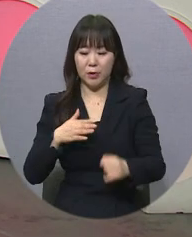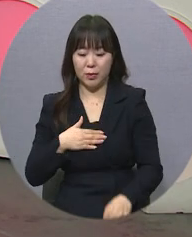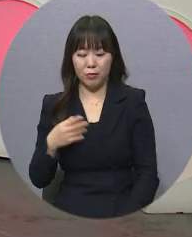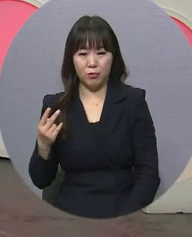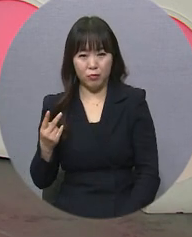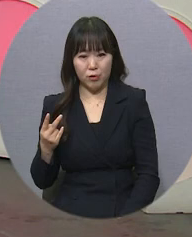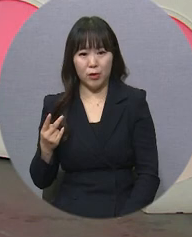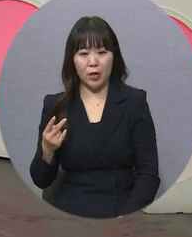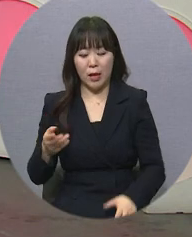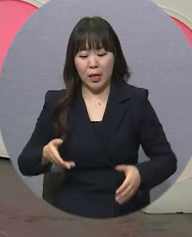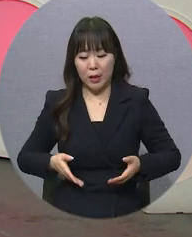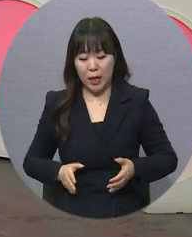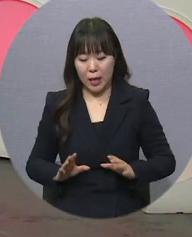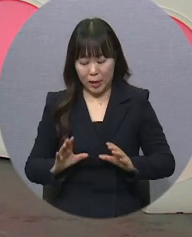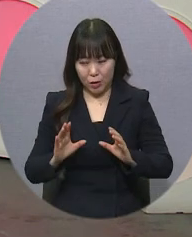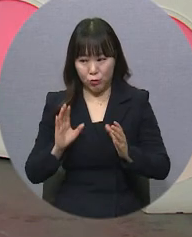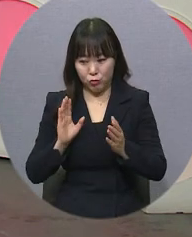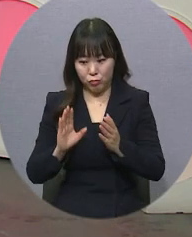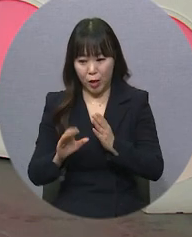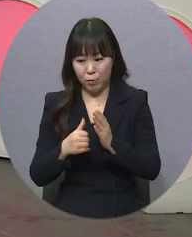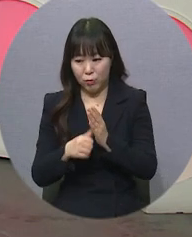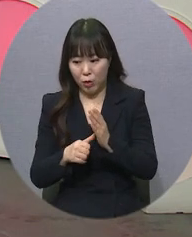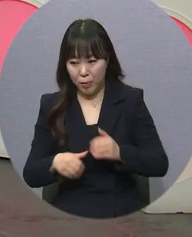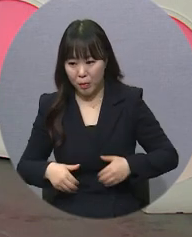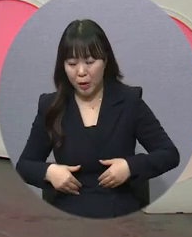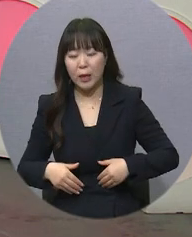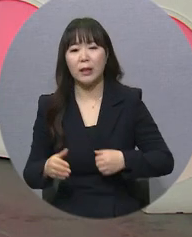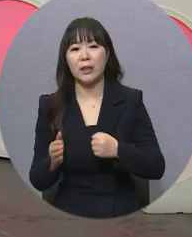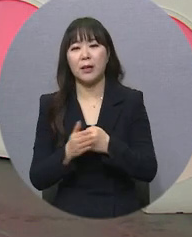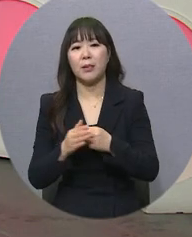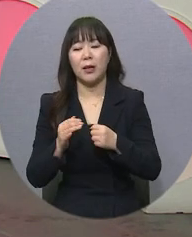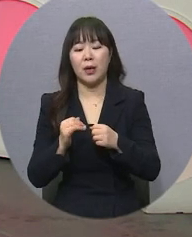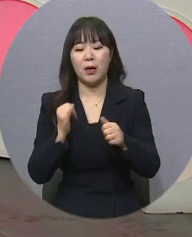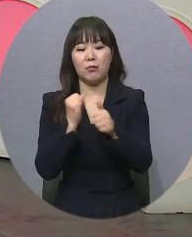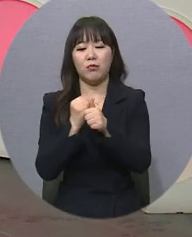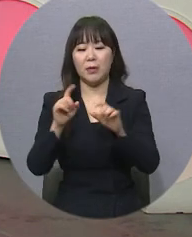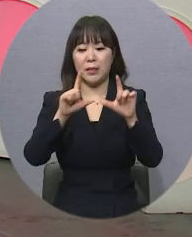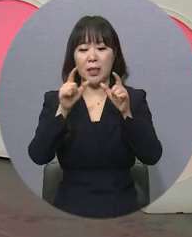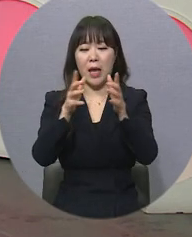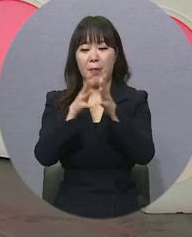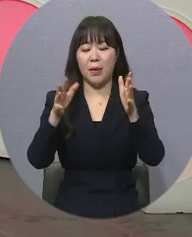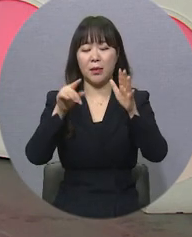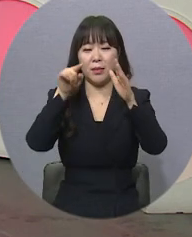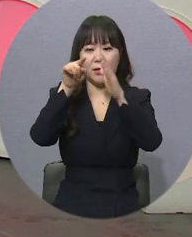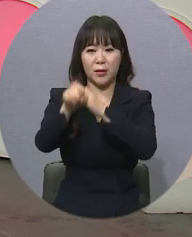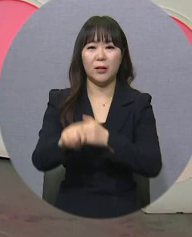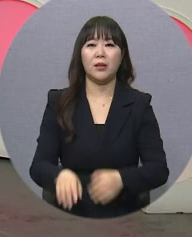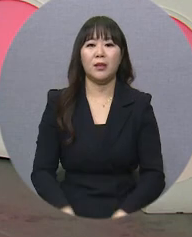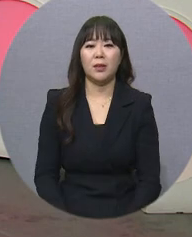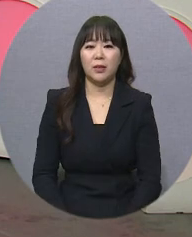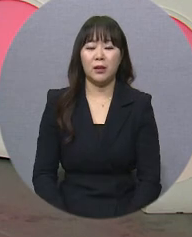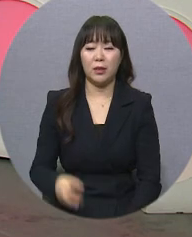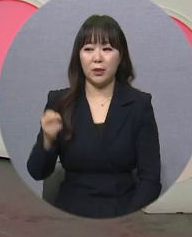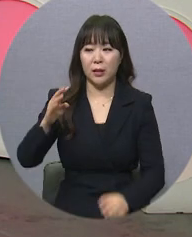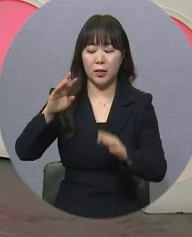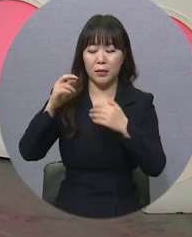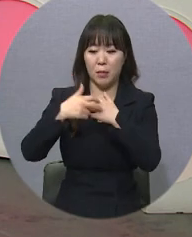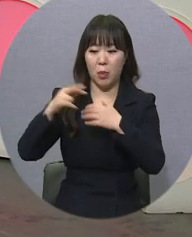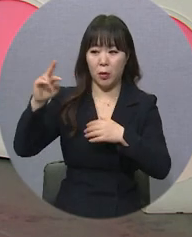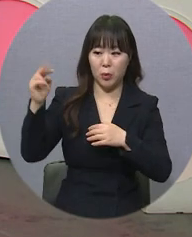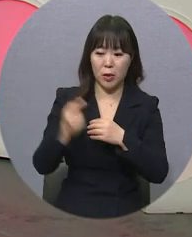출산 준비물을 챙기기 위해 부부가 사는 아파트로 향했습니다. 다시 병원에